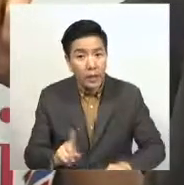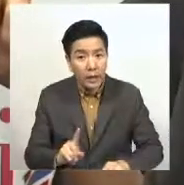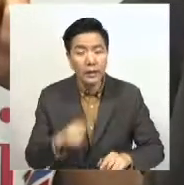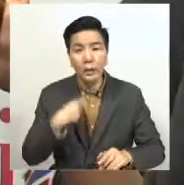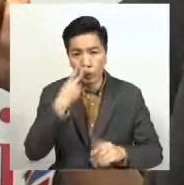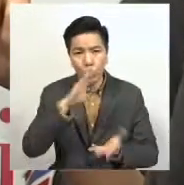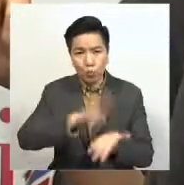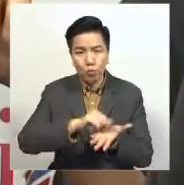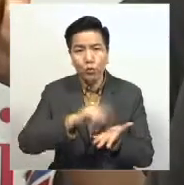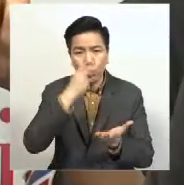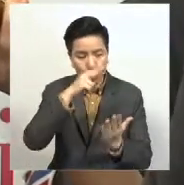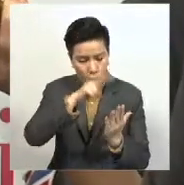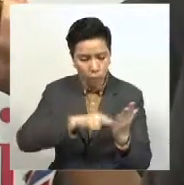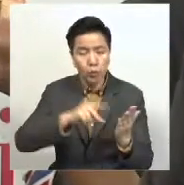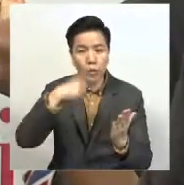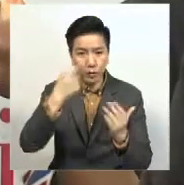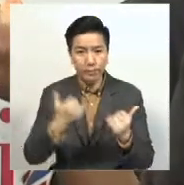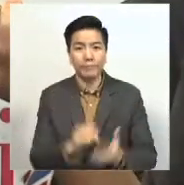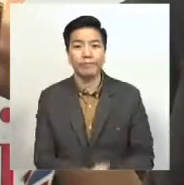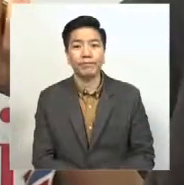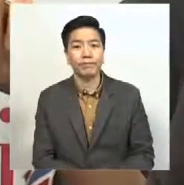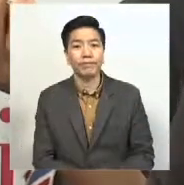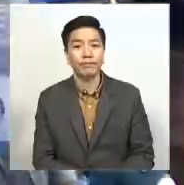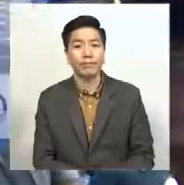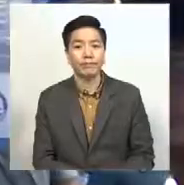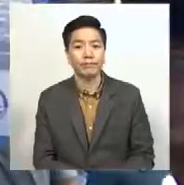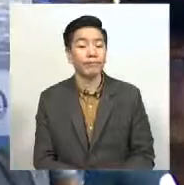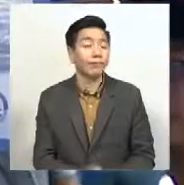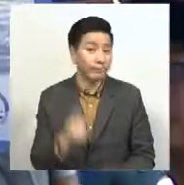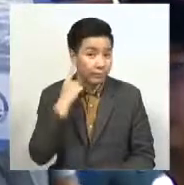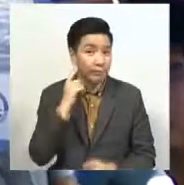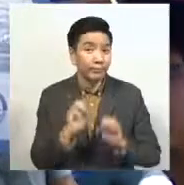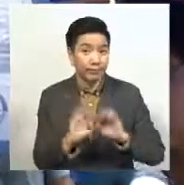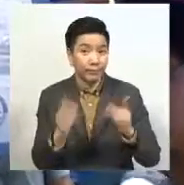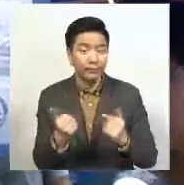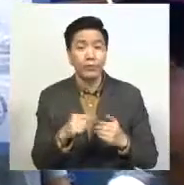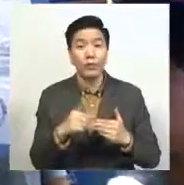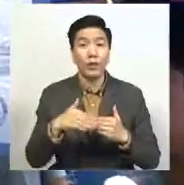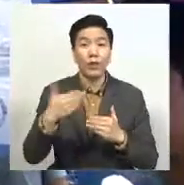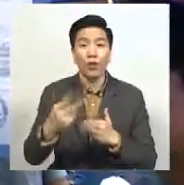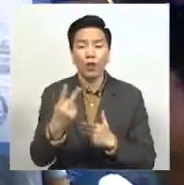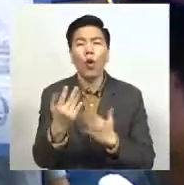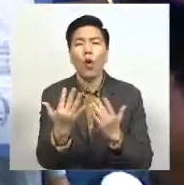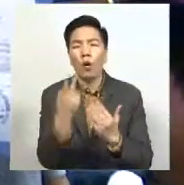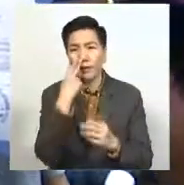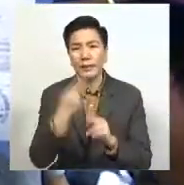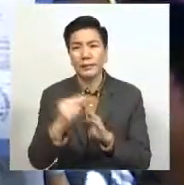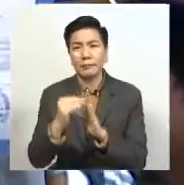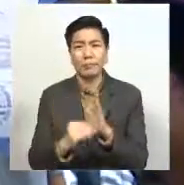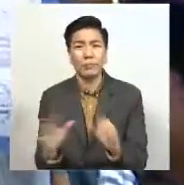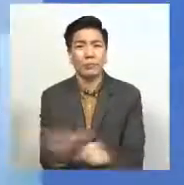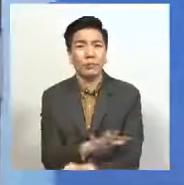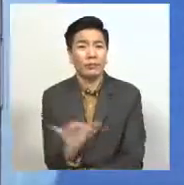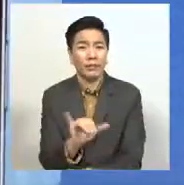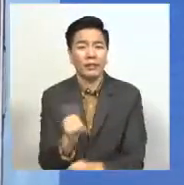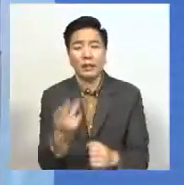ขอดูข้อมูลหน่อยว่าเป็นไง ฟังและชัดเจนนะคะยืนยันว่าเฟส2เดี๋ยวรอก่อนเฟส1ยังลงทะเบียนไม่ครบเลยนะค